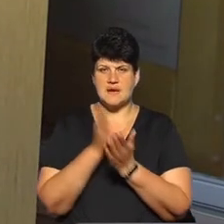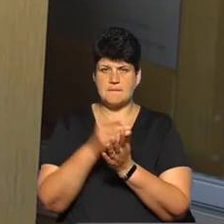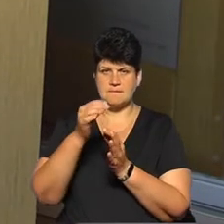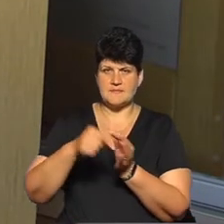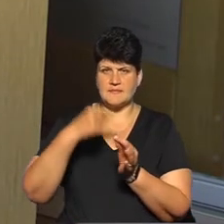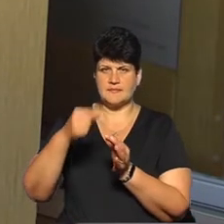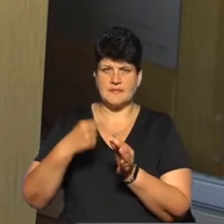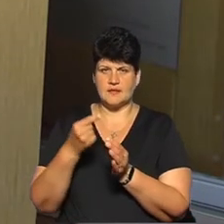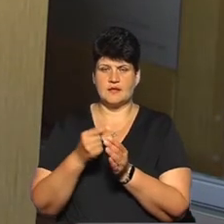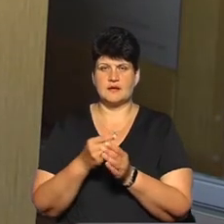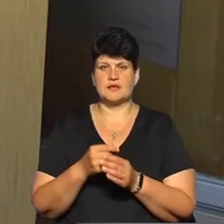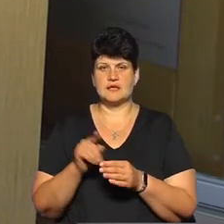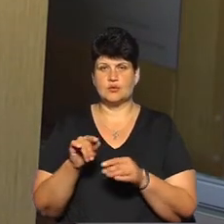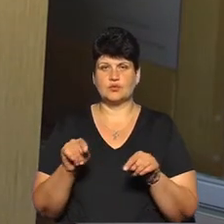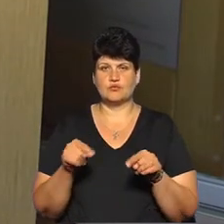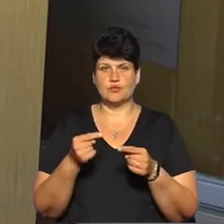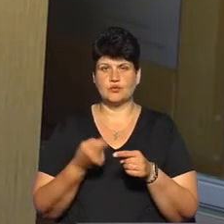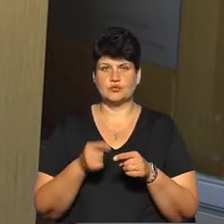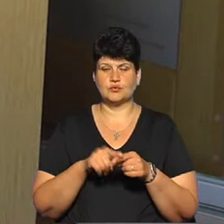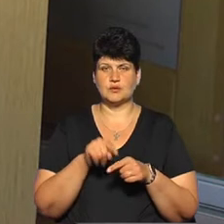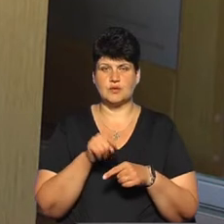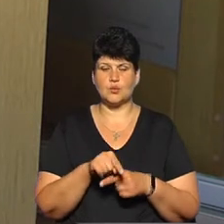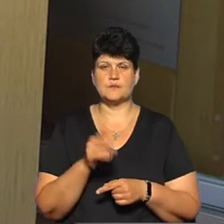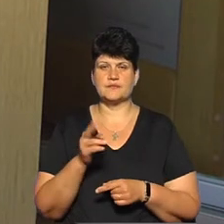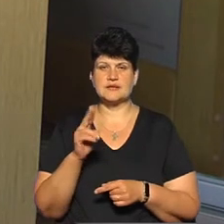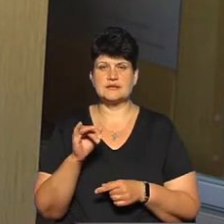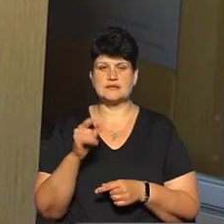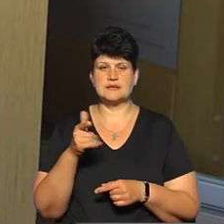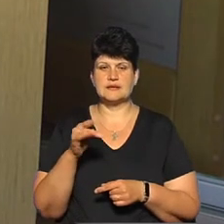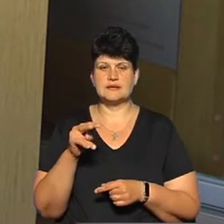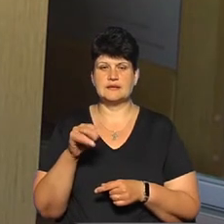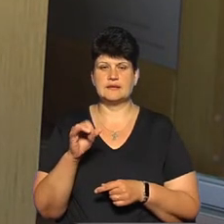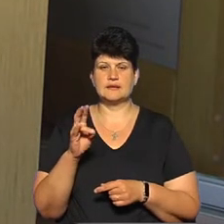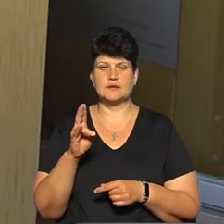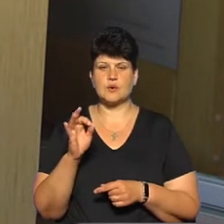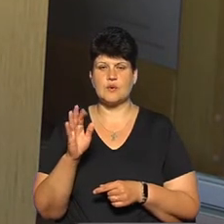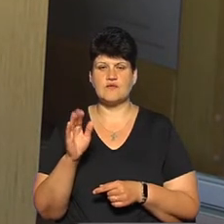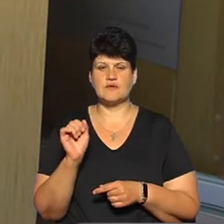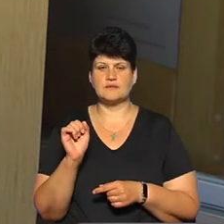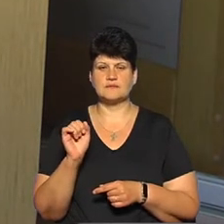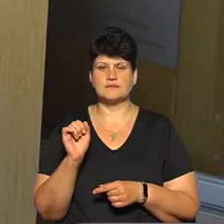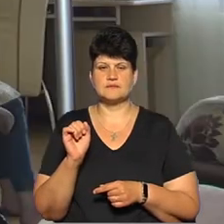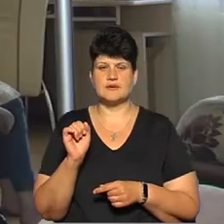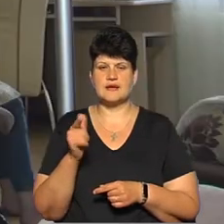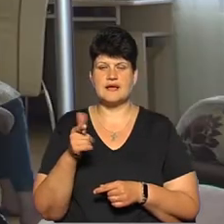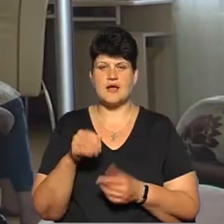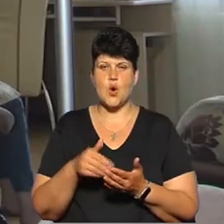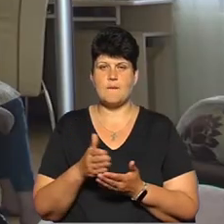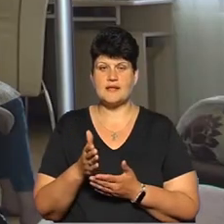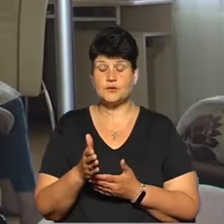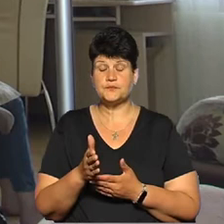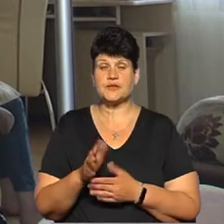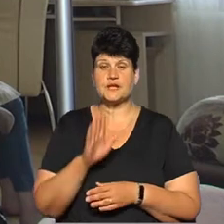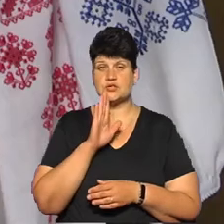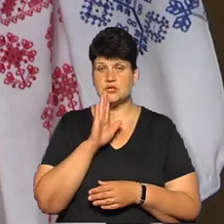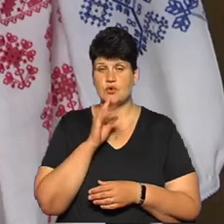до одного і утворюють отаку цеглинкову геометрію. Жінка